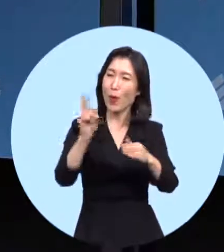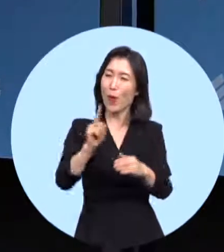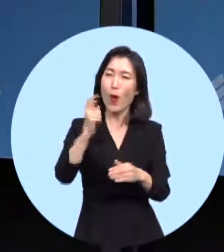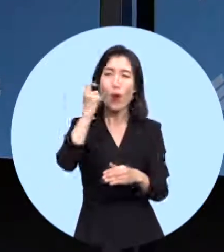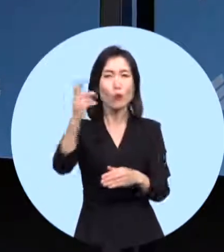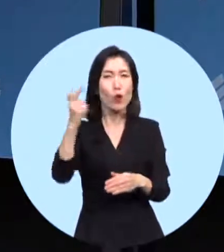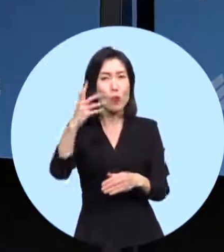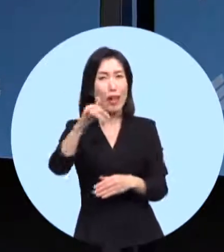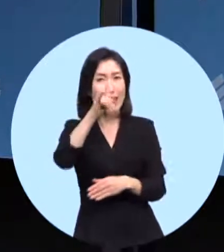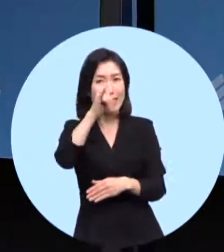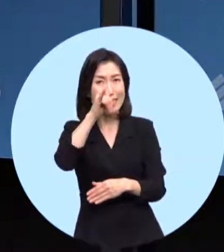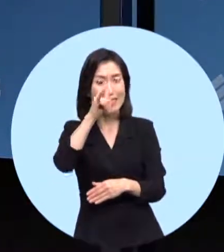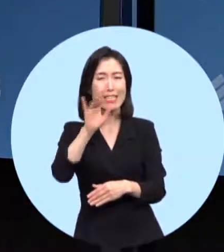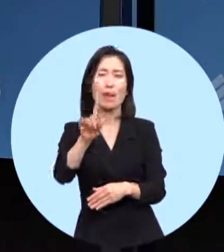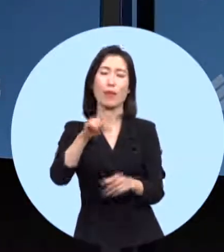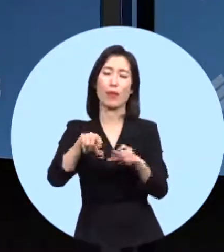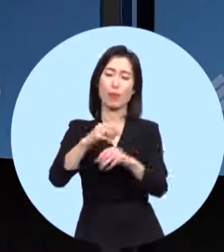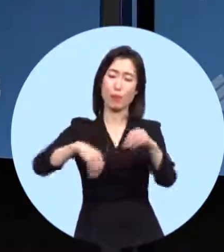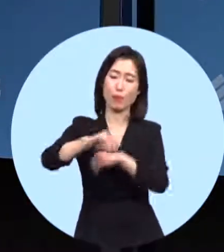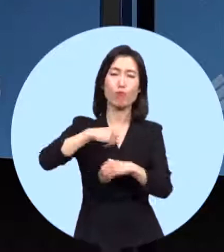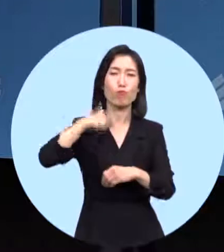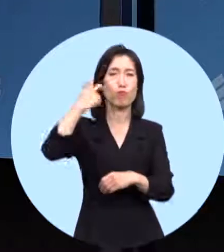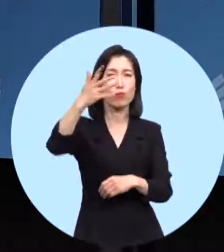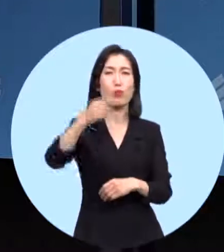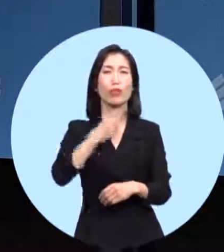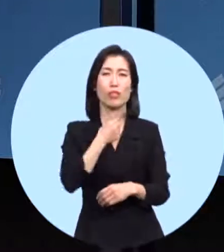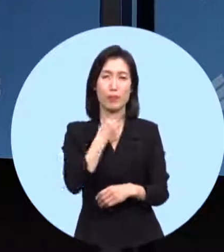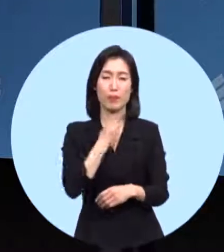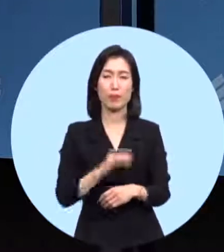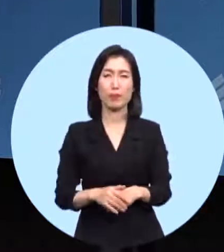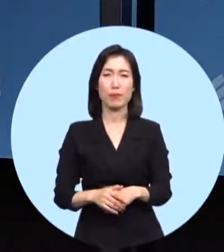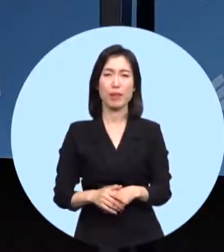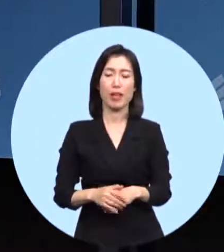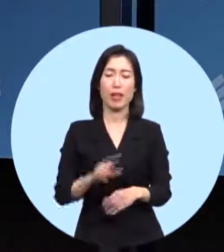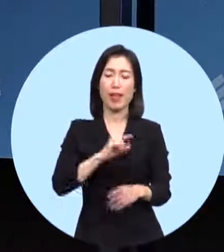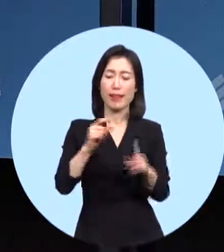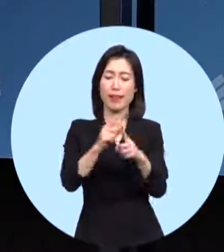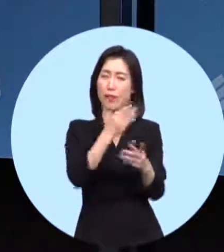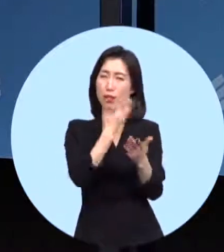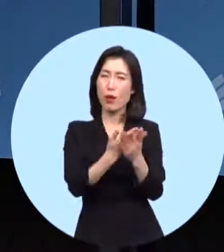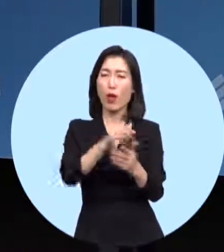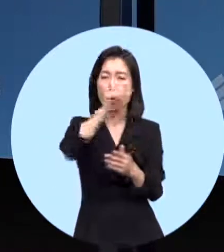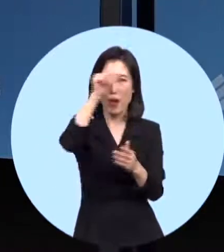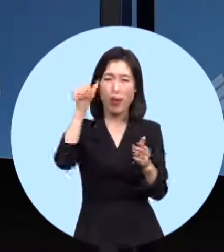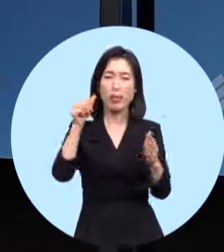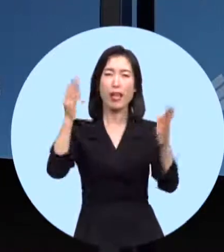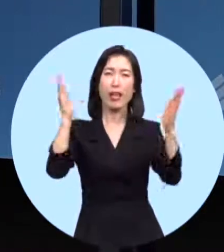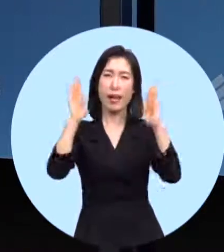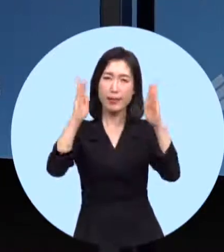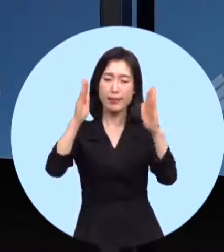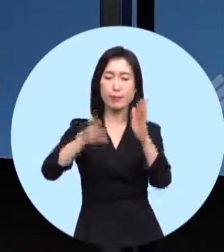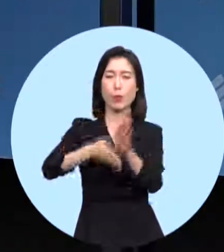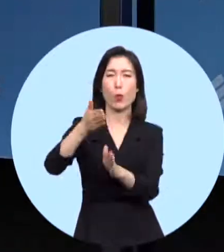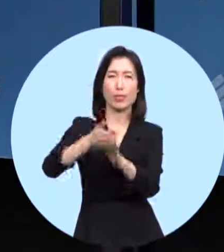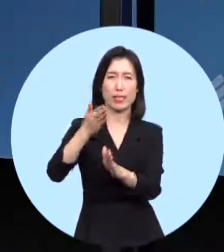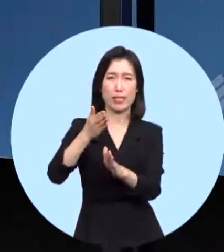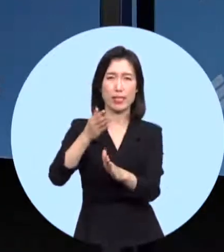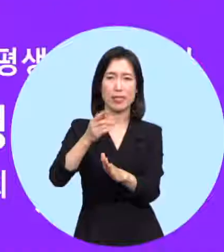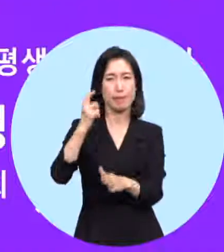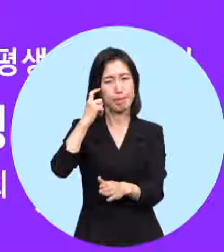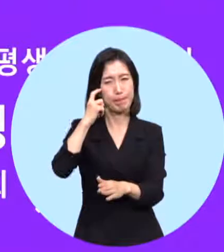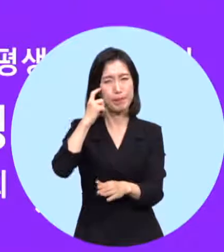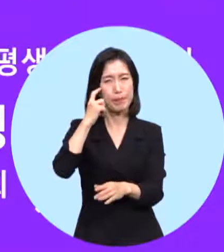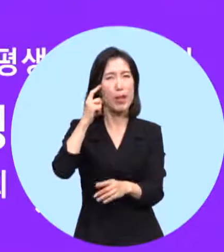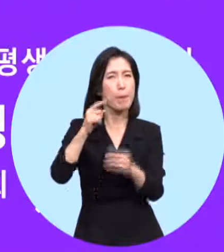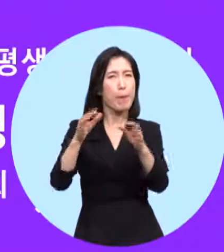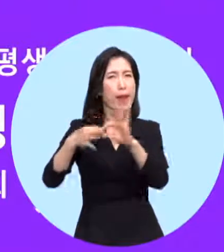그 평생학습 도시를 핵심 키워드로 생각하고 생각나는 대로 단어들을